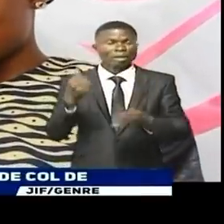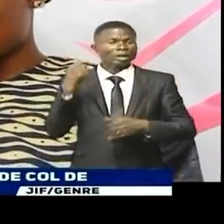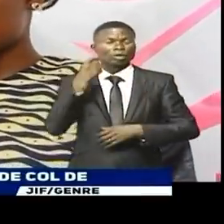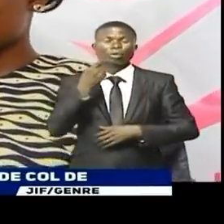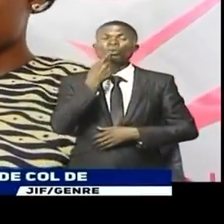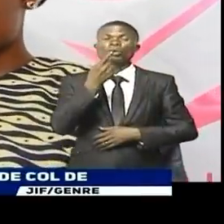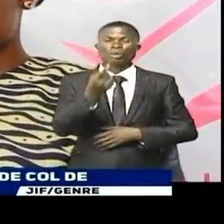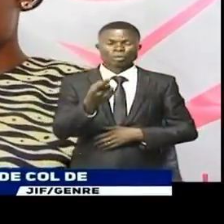10,3